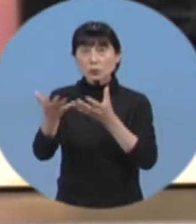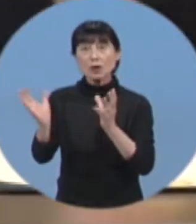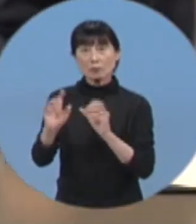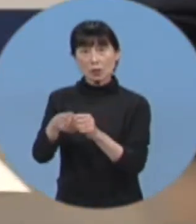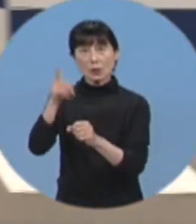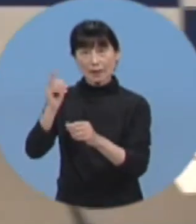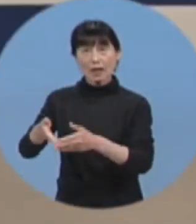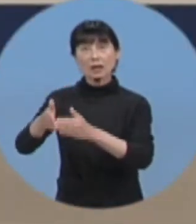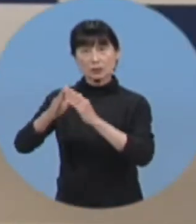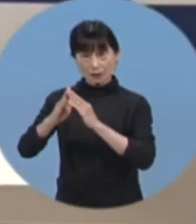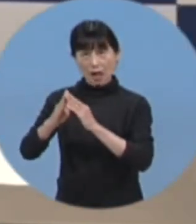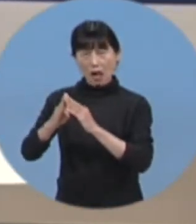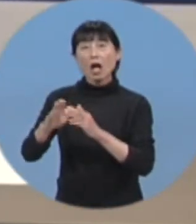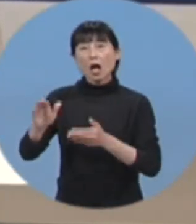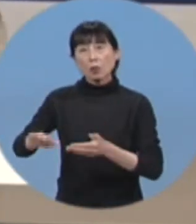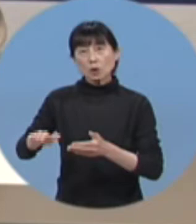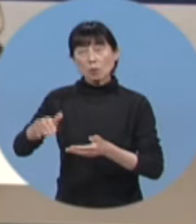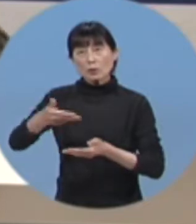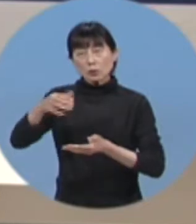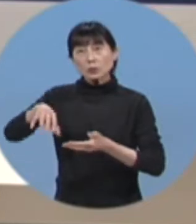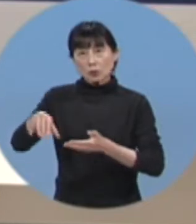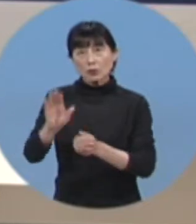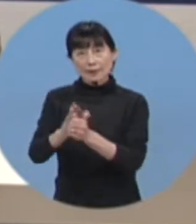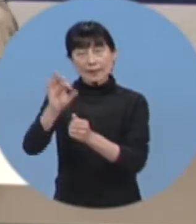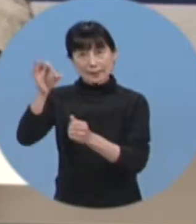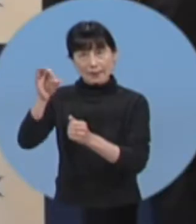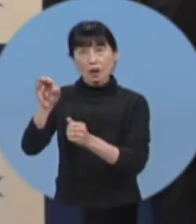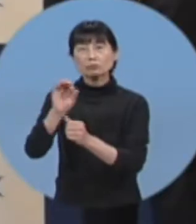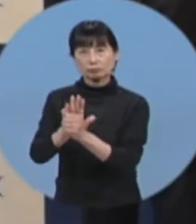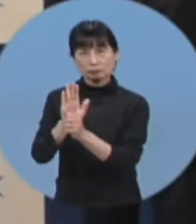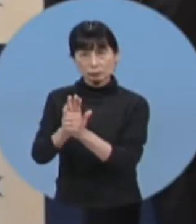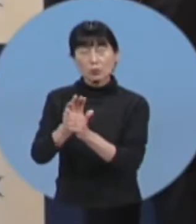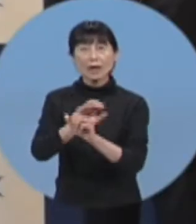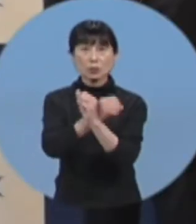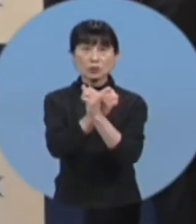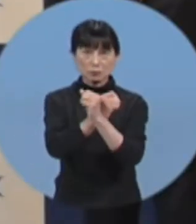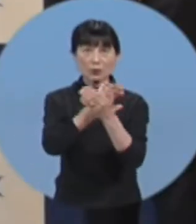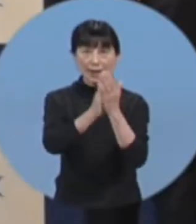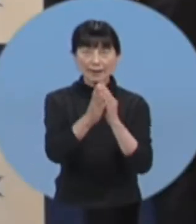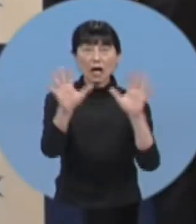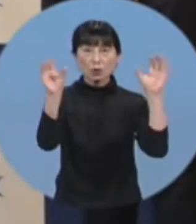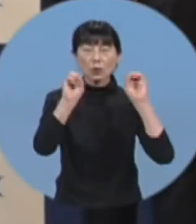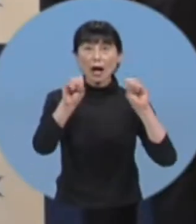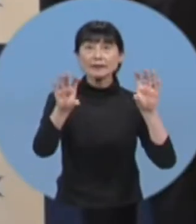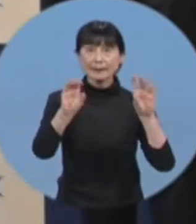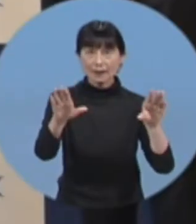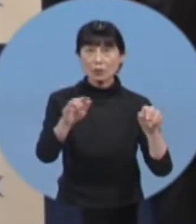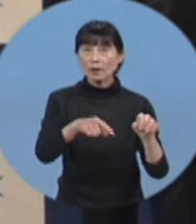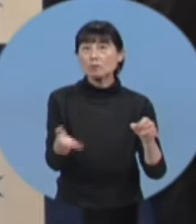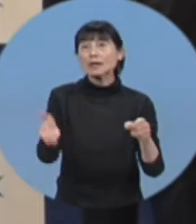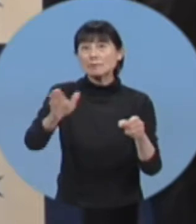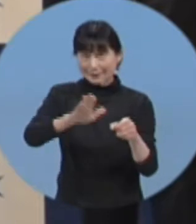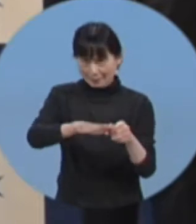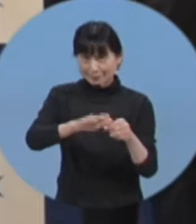年開設した子ども食堂等支援基金による支援や、そうした取り組みを県が情報発信していくことなどが盛り